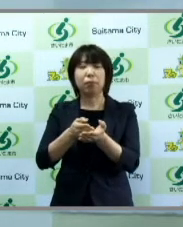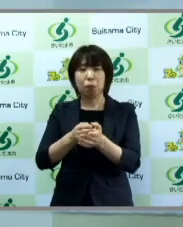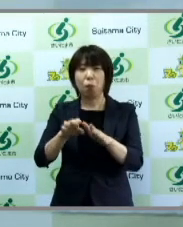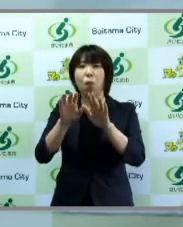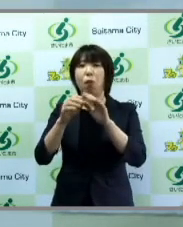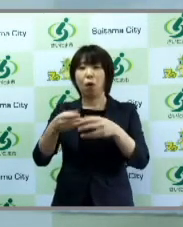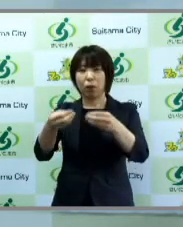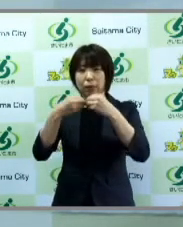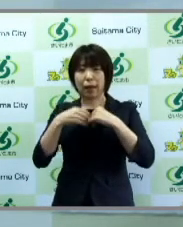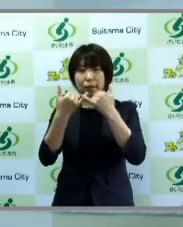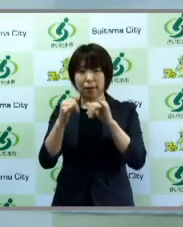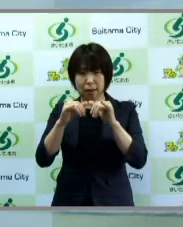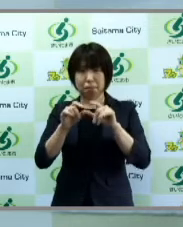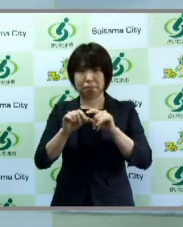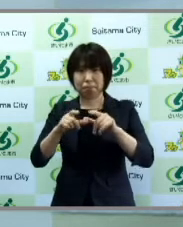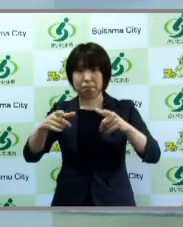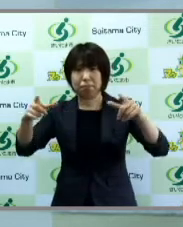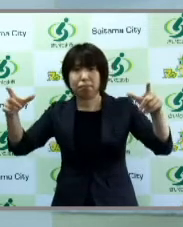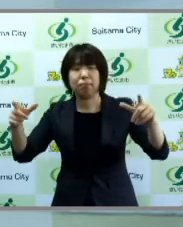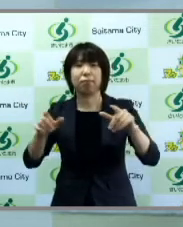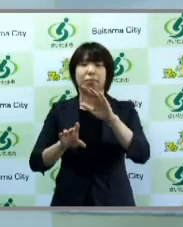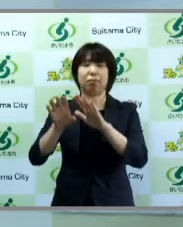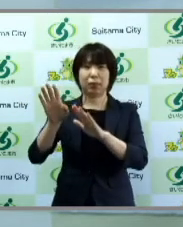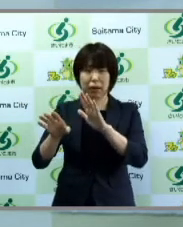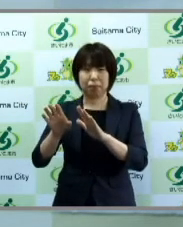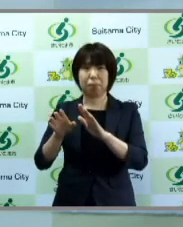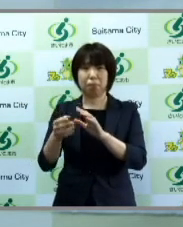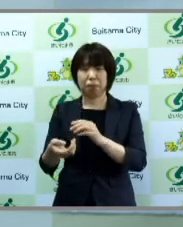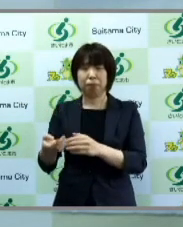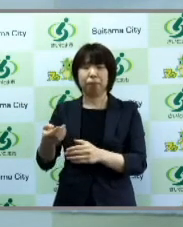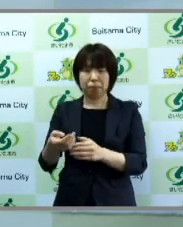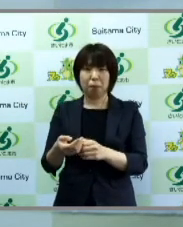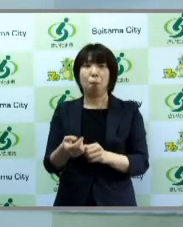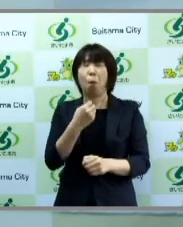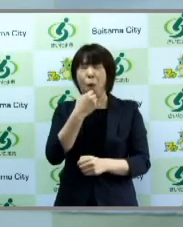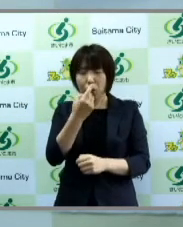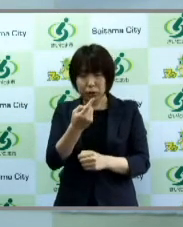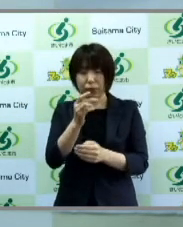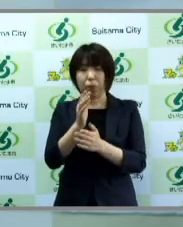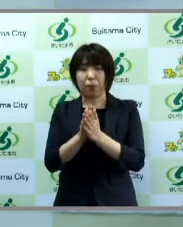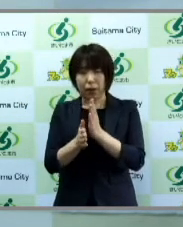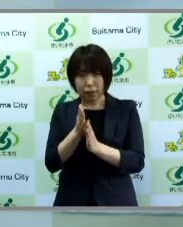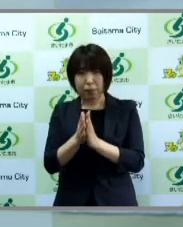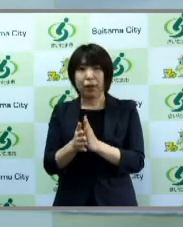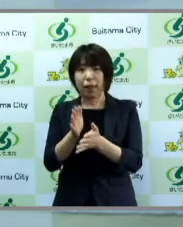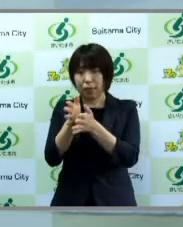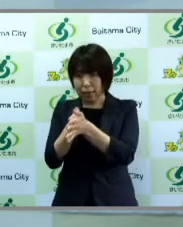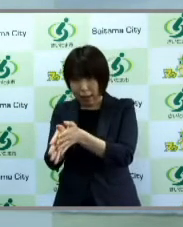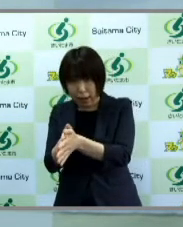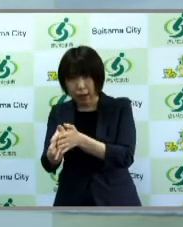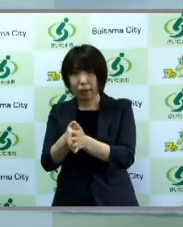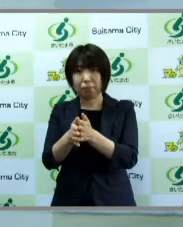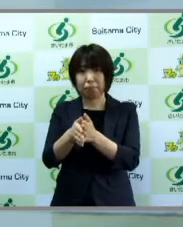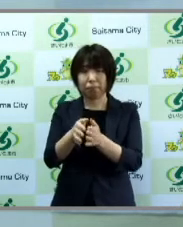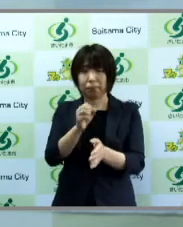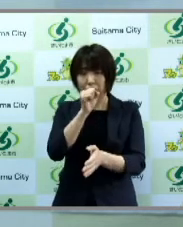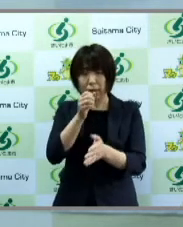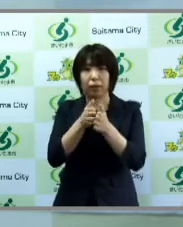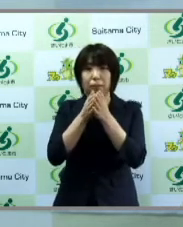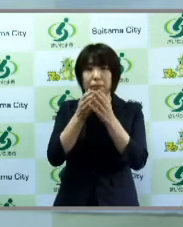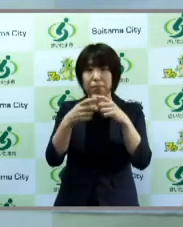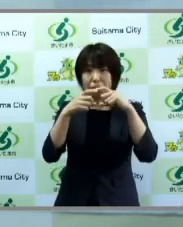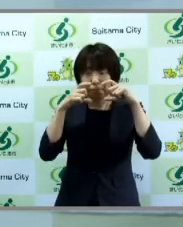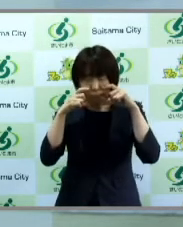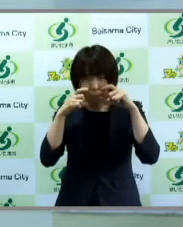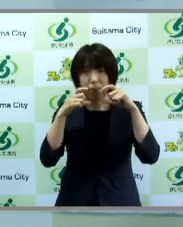度基本に立ち返り、手洗い、咳エチケット、密を避けるなど、感染リスクを避ける行動を